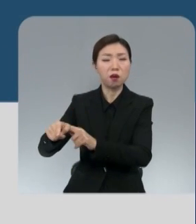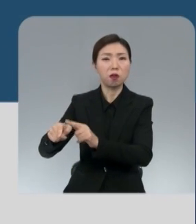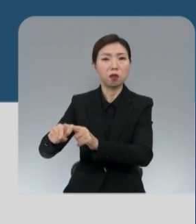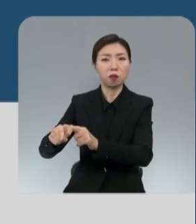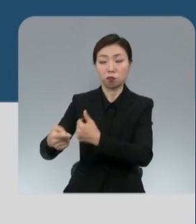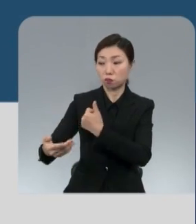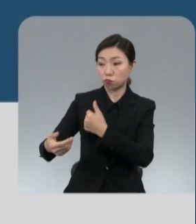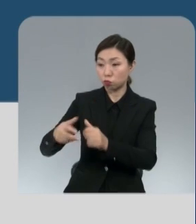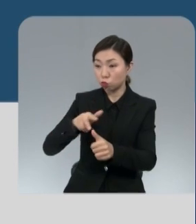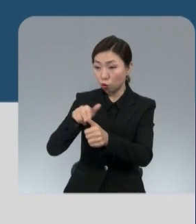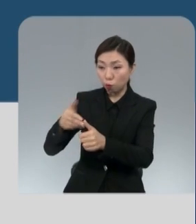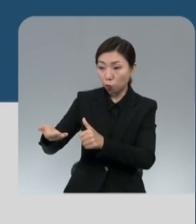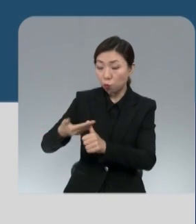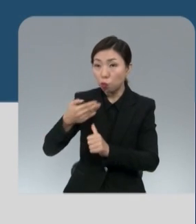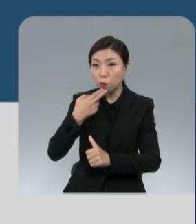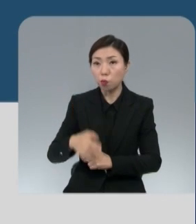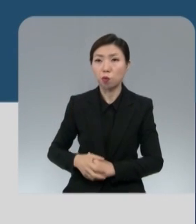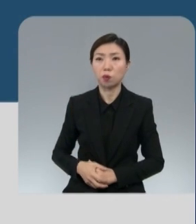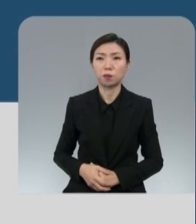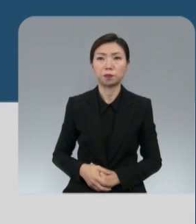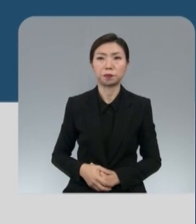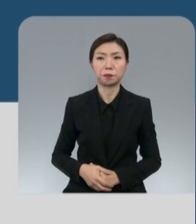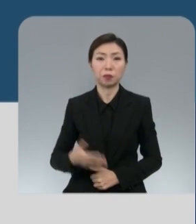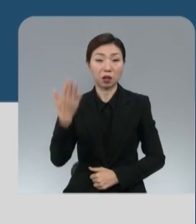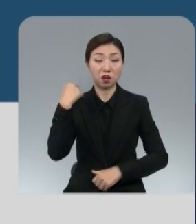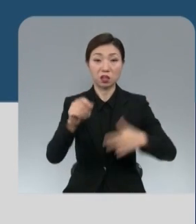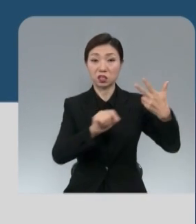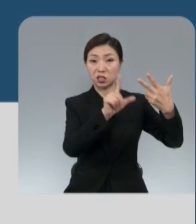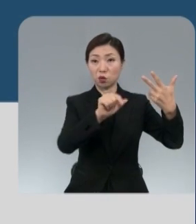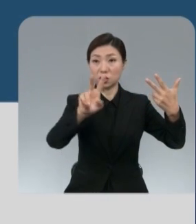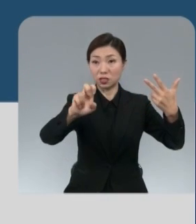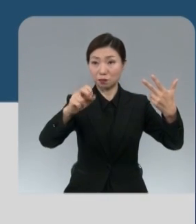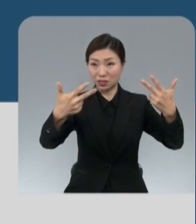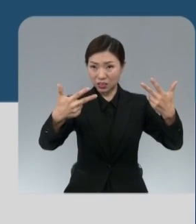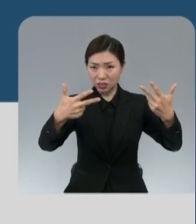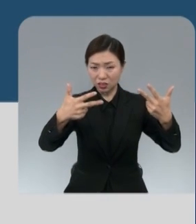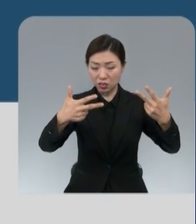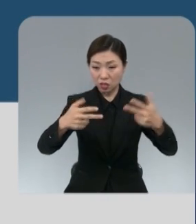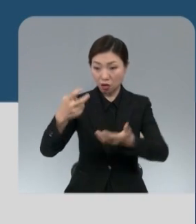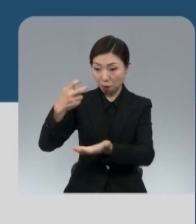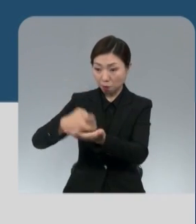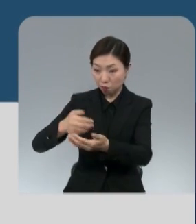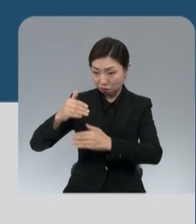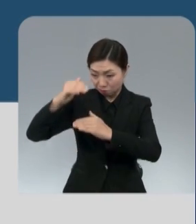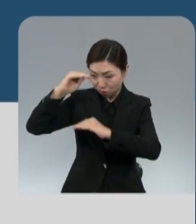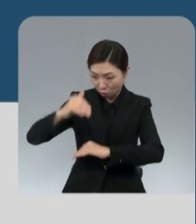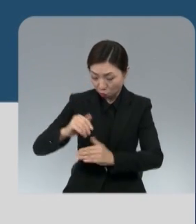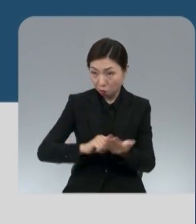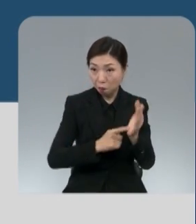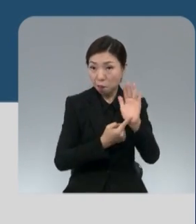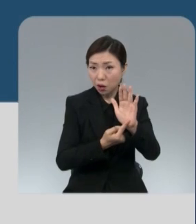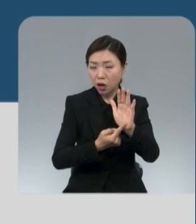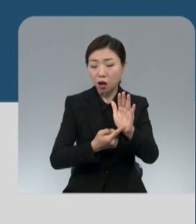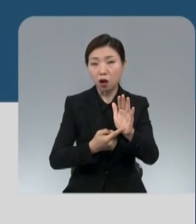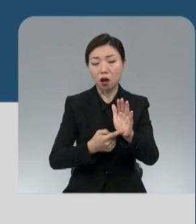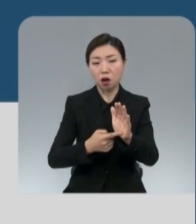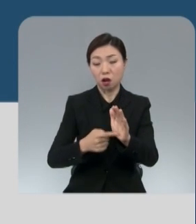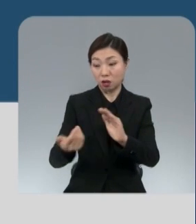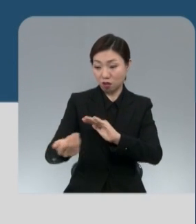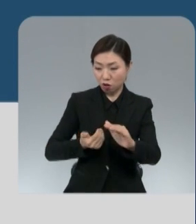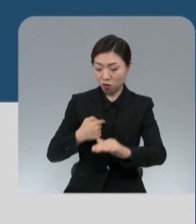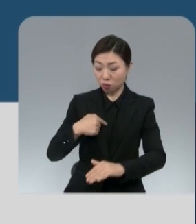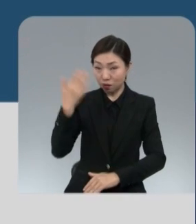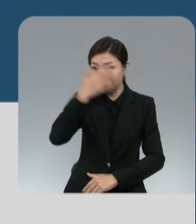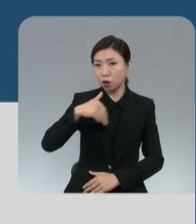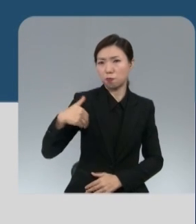보고에서 인플레 감축법이 7월 27일 공개될 때까지 전혀 몰랐고 자문회사를 통한 동향 파악도 못했다고